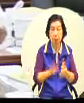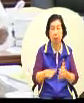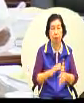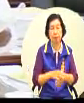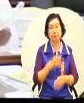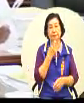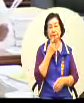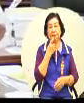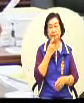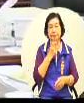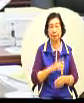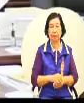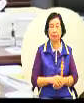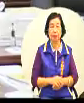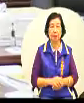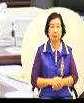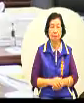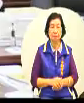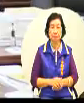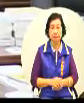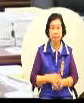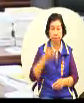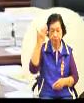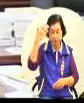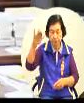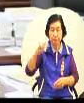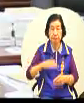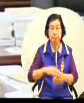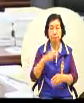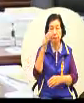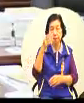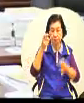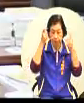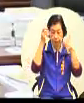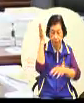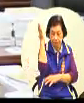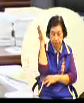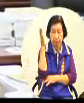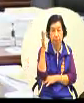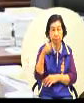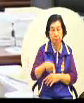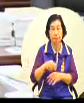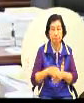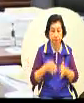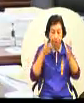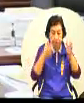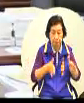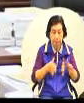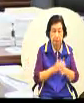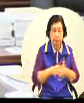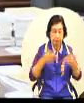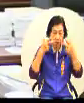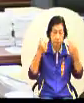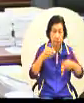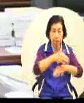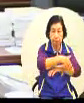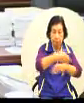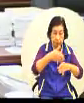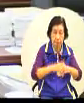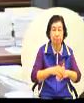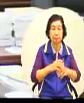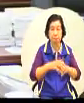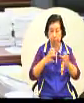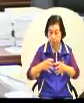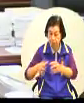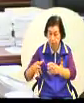那么还好我们高雄市政府呢，对原乡的建设包括农路的建设等